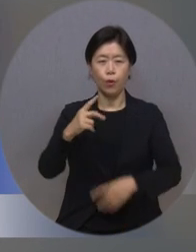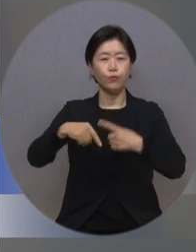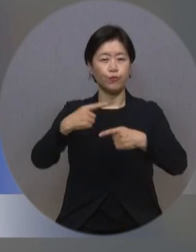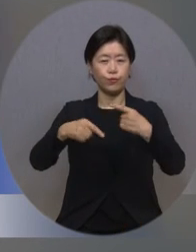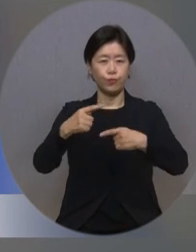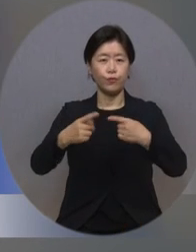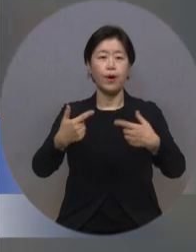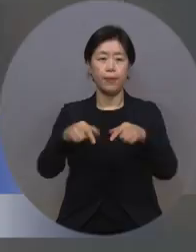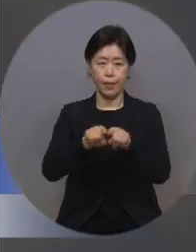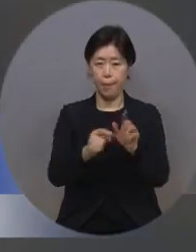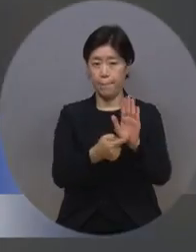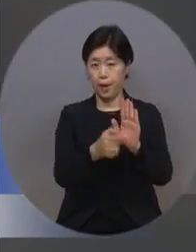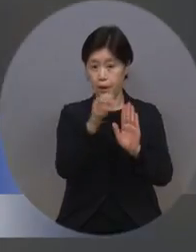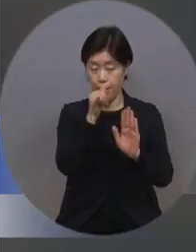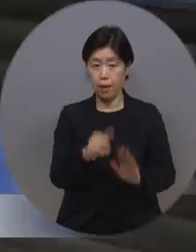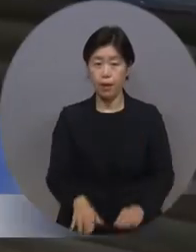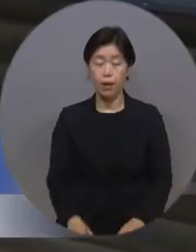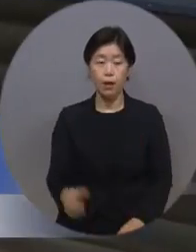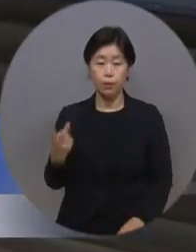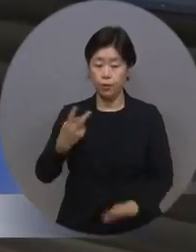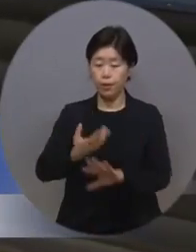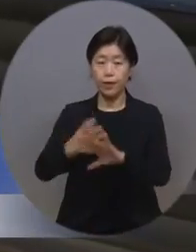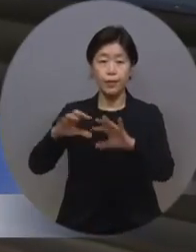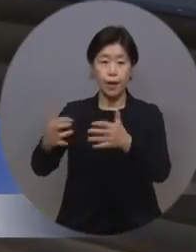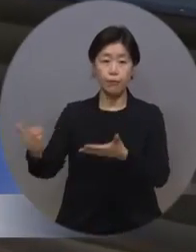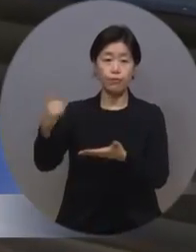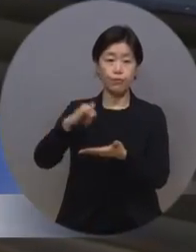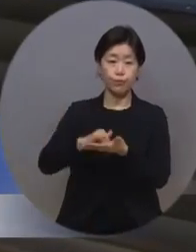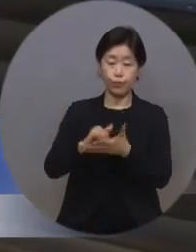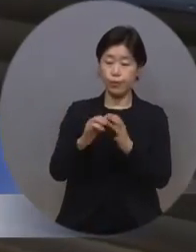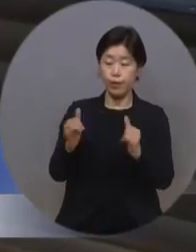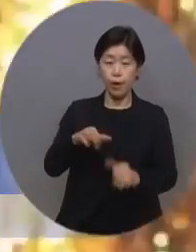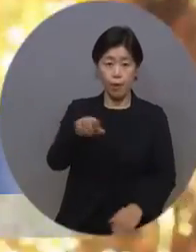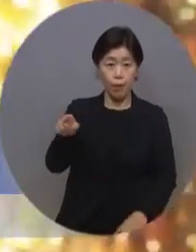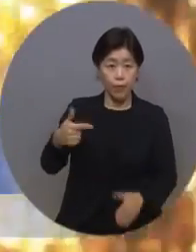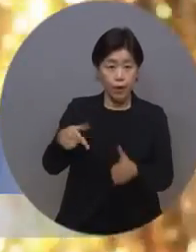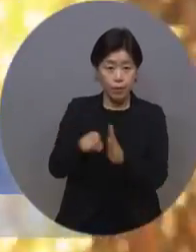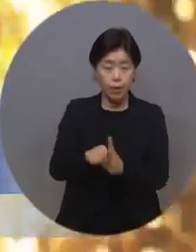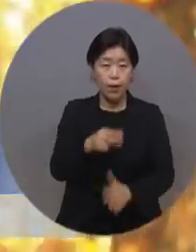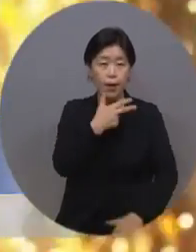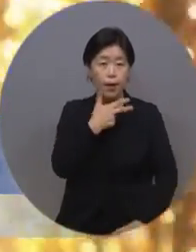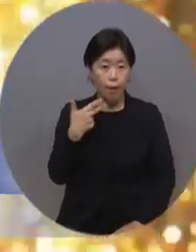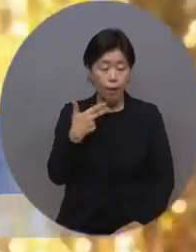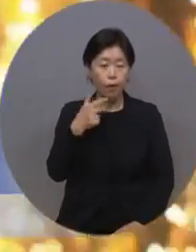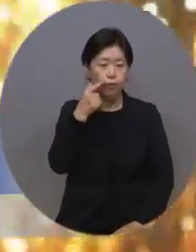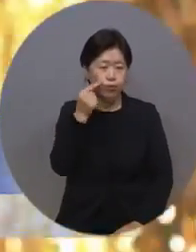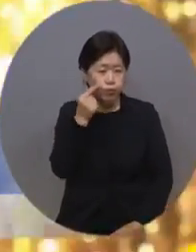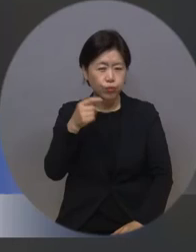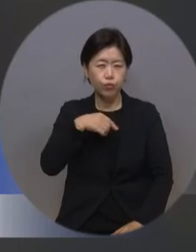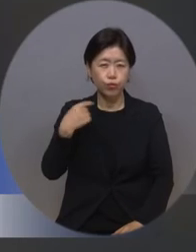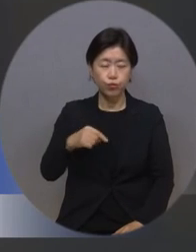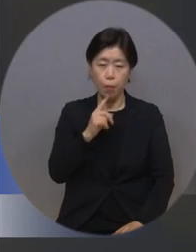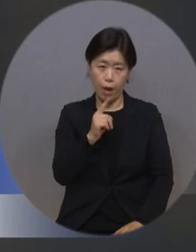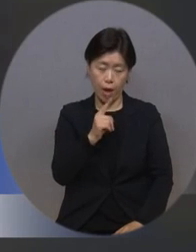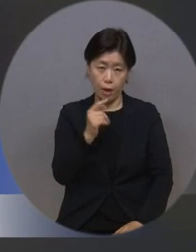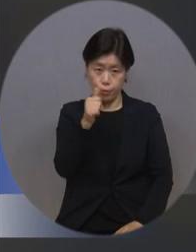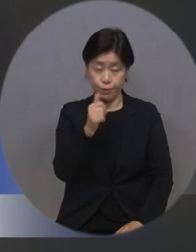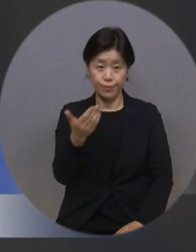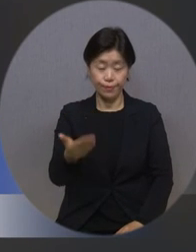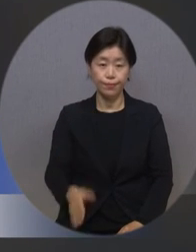수어 영상을 제공합니다 또한 외국인 관람객을 위한 영어와 중국어 일본어 서비스도 제공됩니다